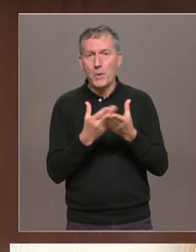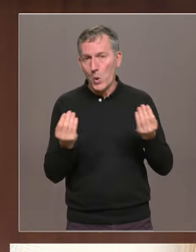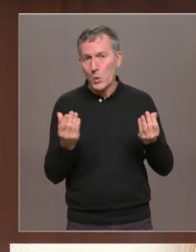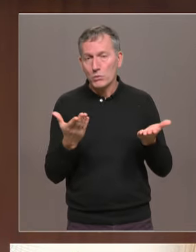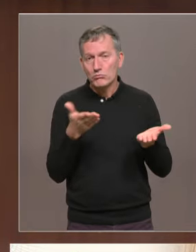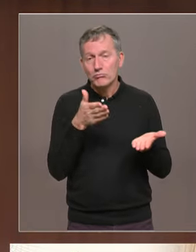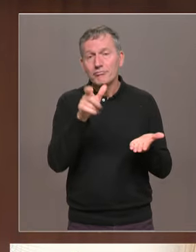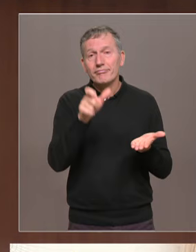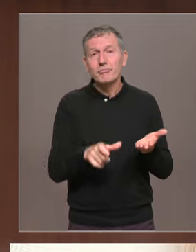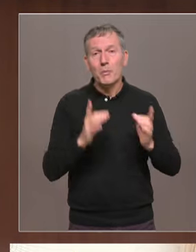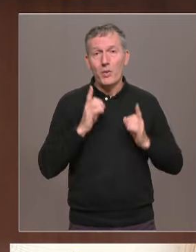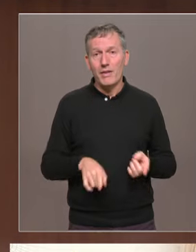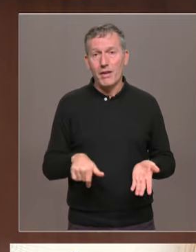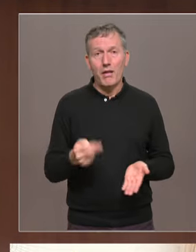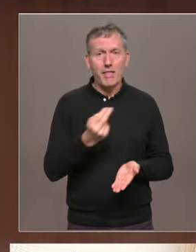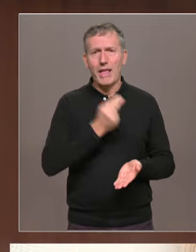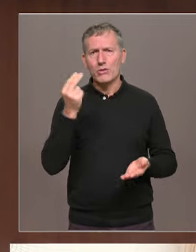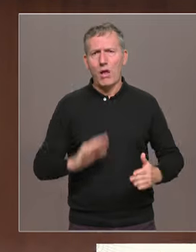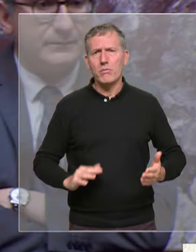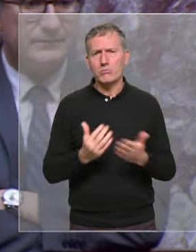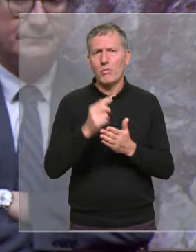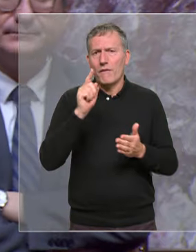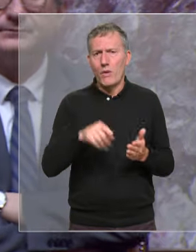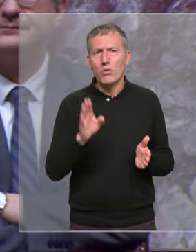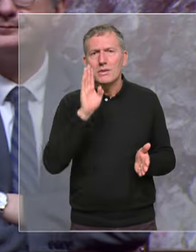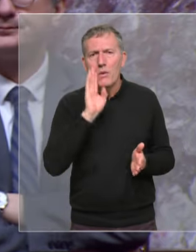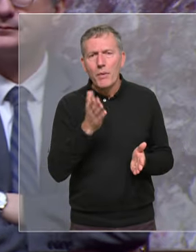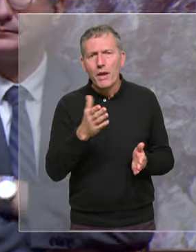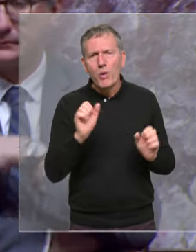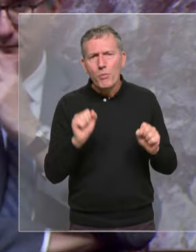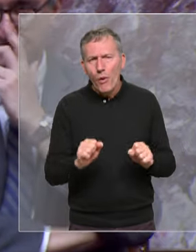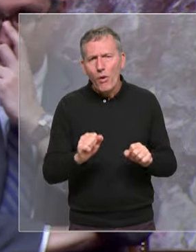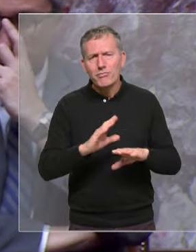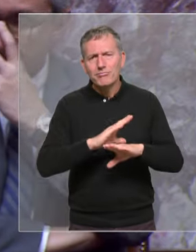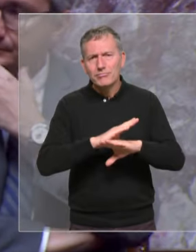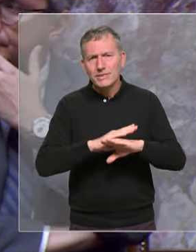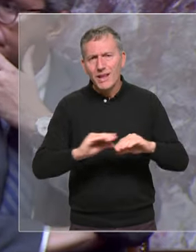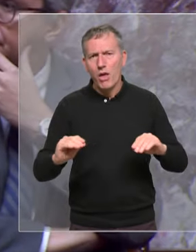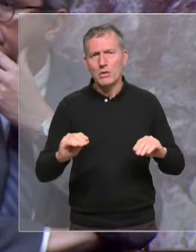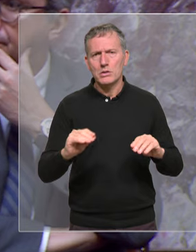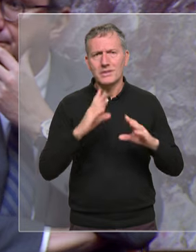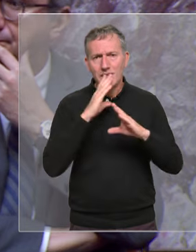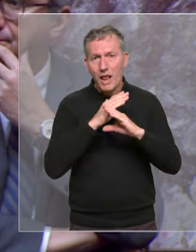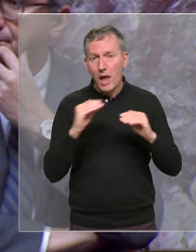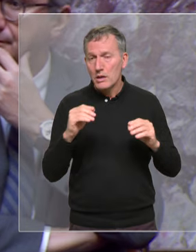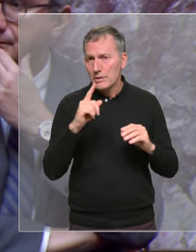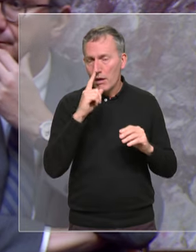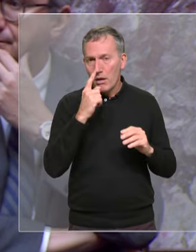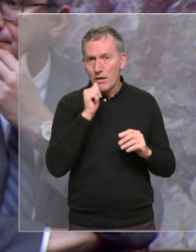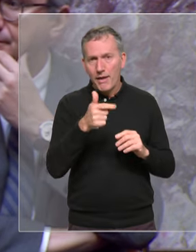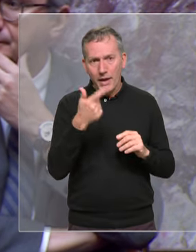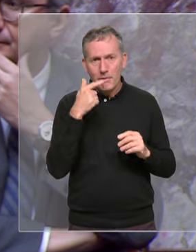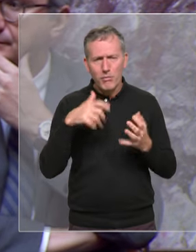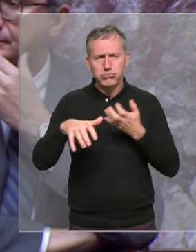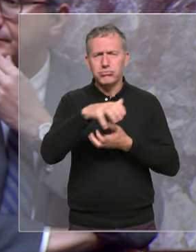je crois qu'un sursaut national... Monsieur le ministre, s'il vous plaît. Est-ce qu'on peut avoir un peu de silence dans l'hémicycle ? Vous ne vous rendez pas compte, mais il y a un